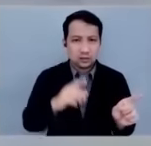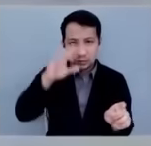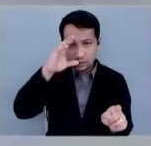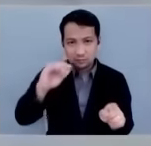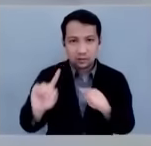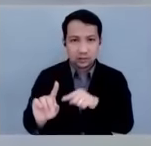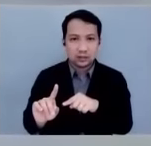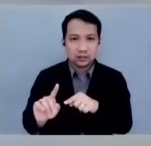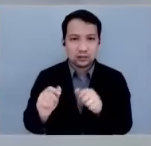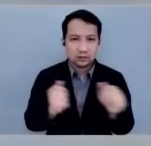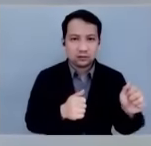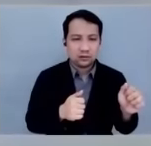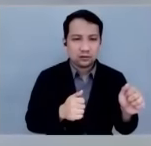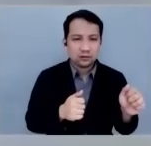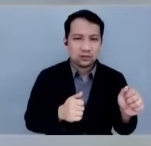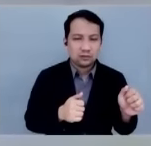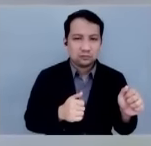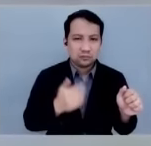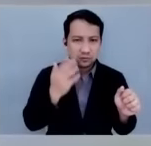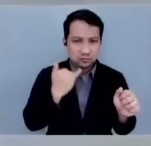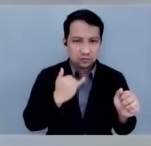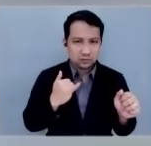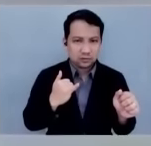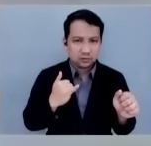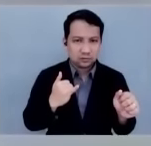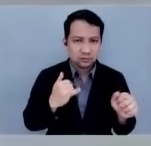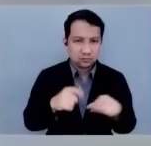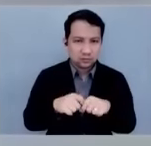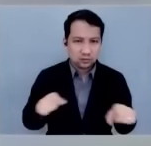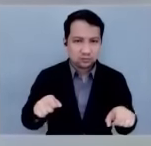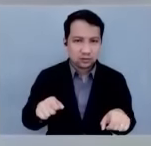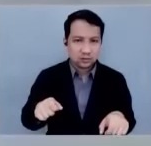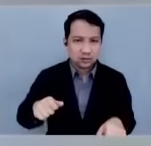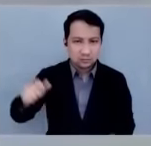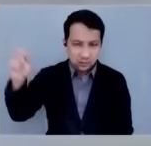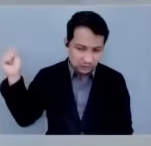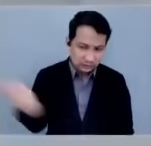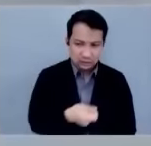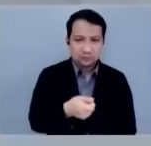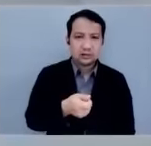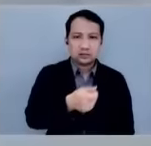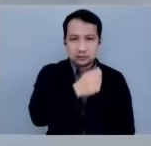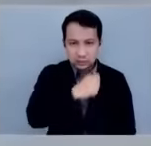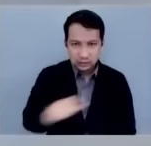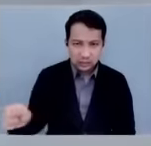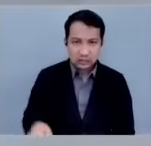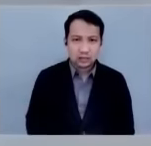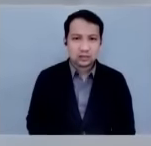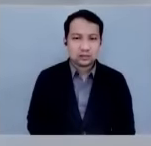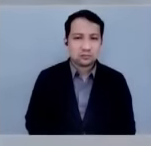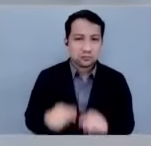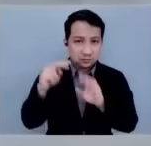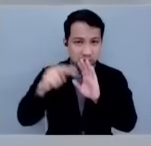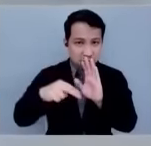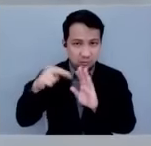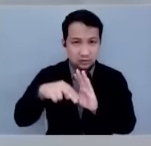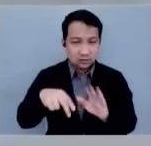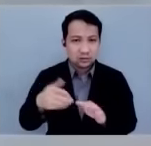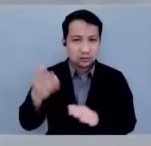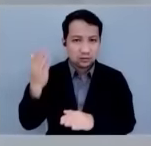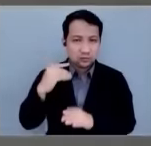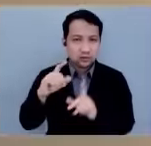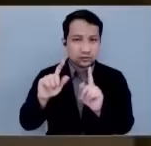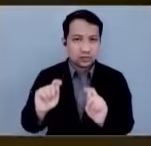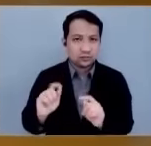Sa isang punto, makikita pang hinampas niya ang aso, saka muling hinabol. Kuha ang video na yan nitong Sabado ng